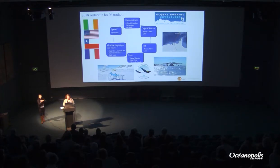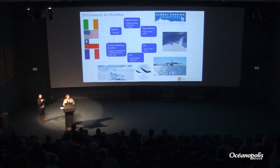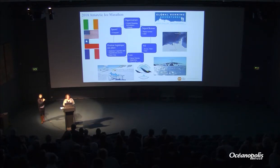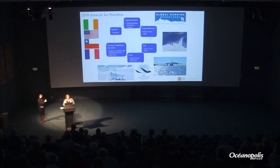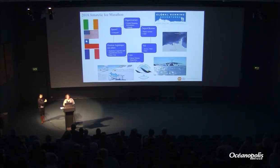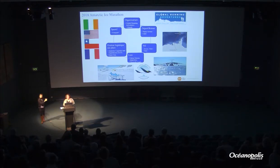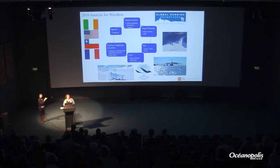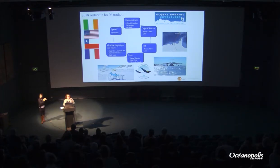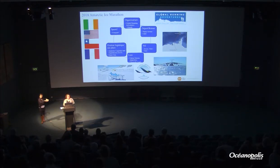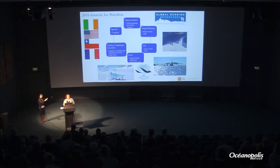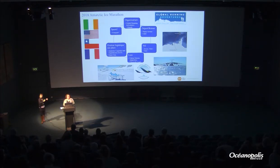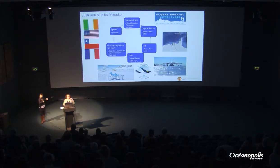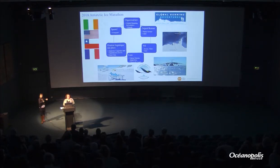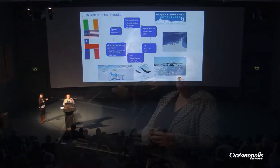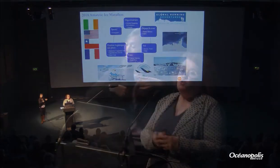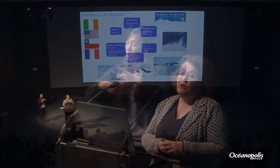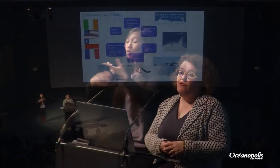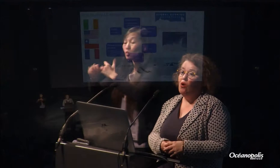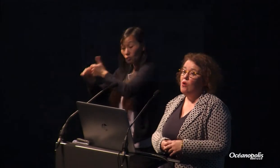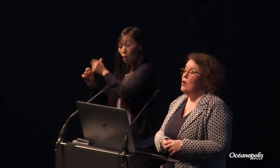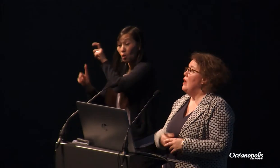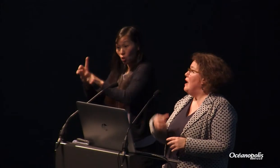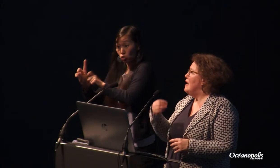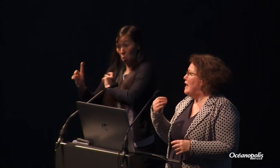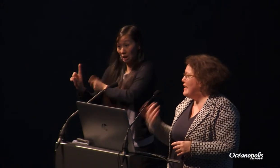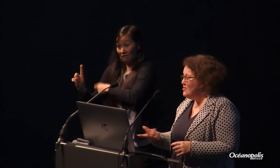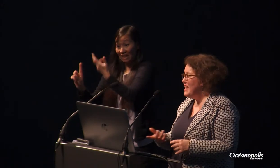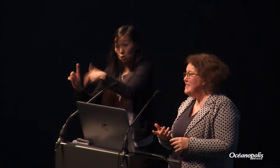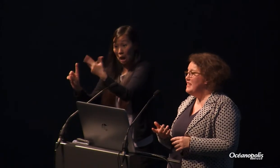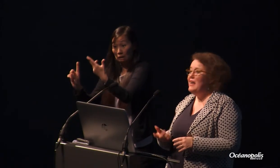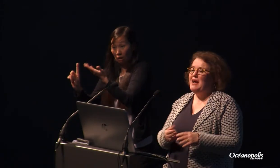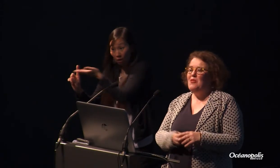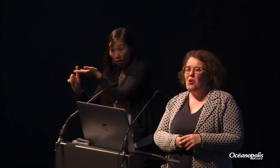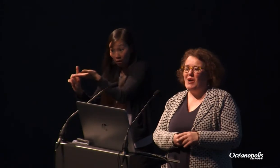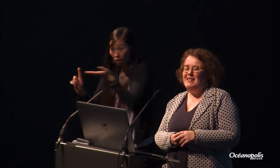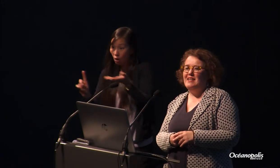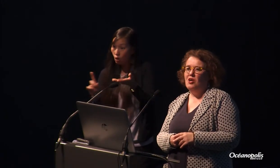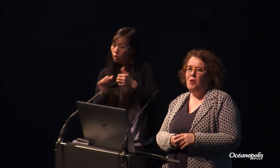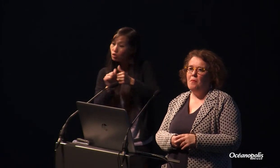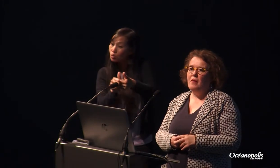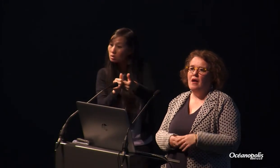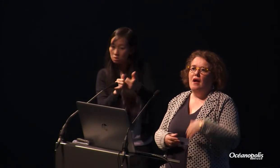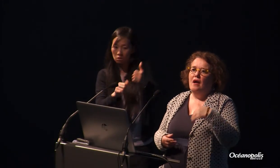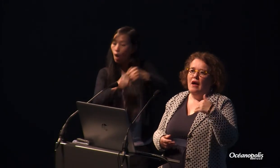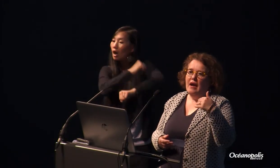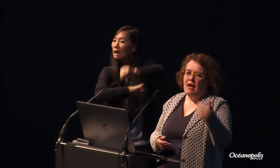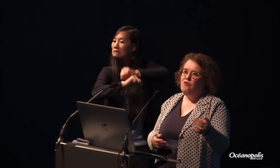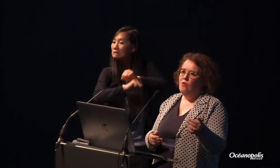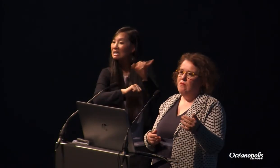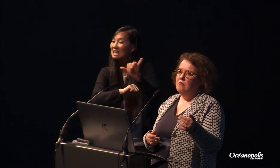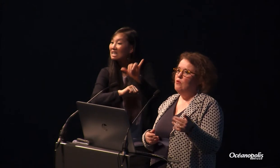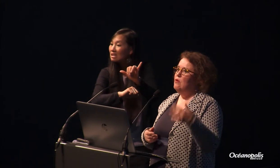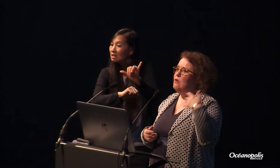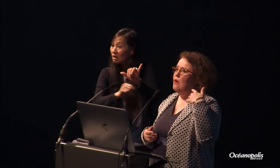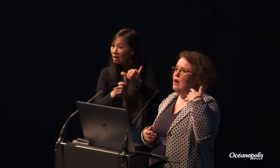de du sportif suivant la nationalité de l'organisateur l'avion